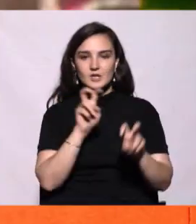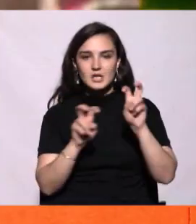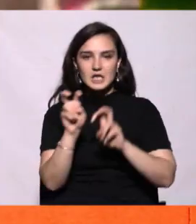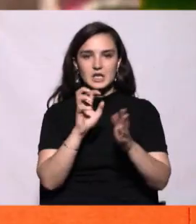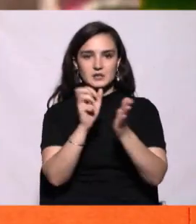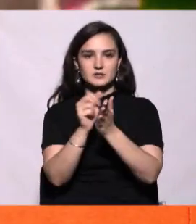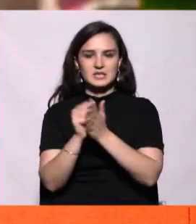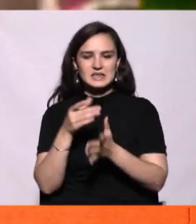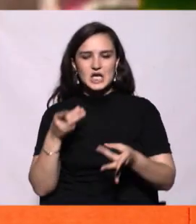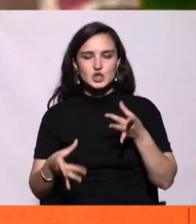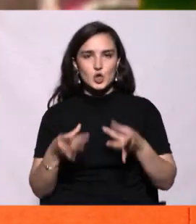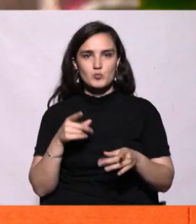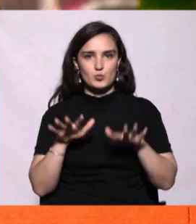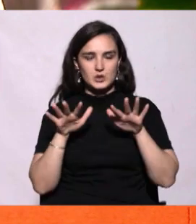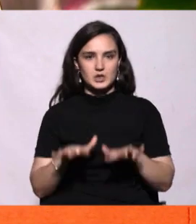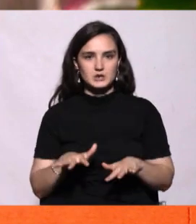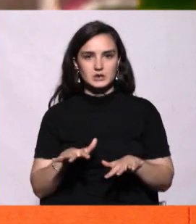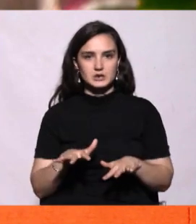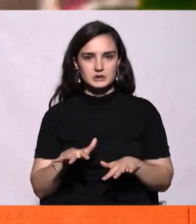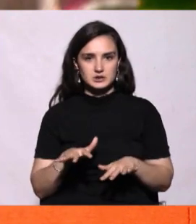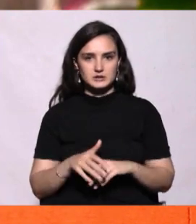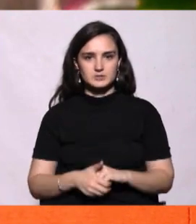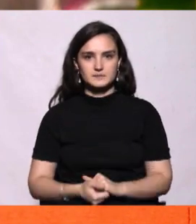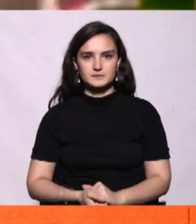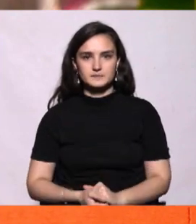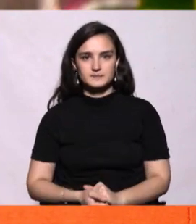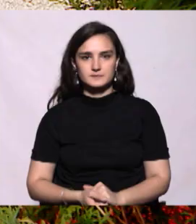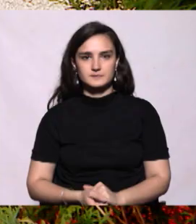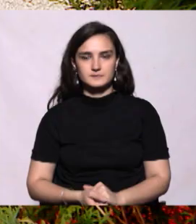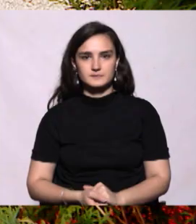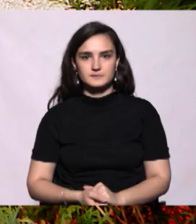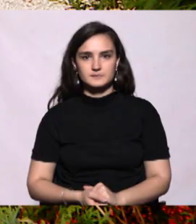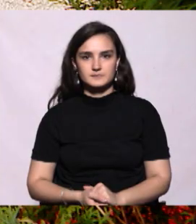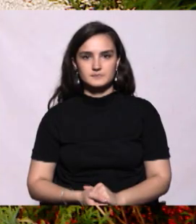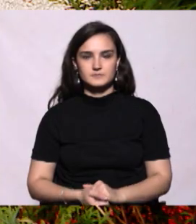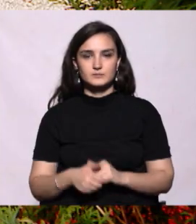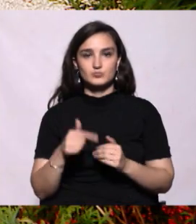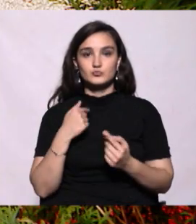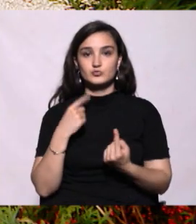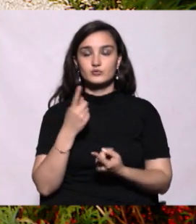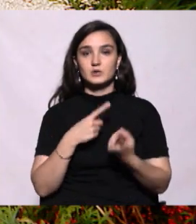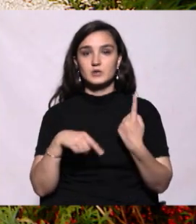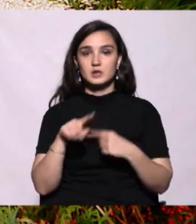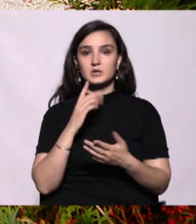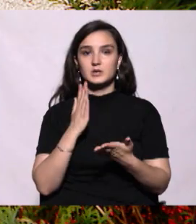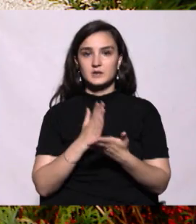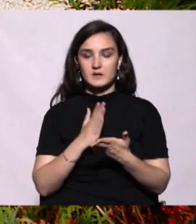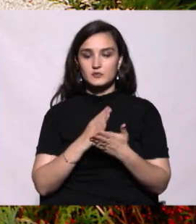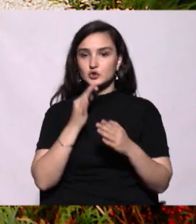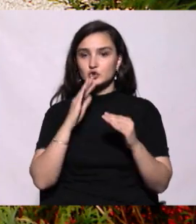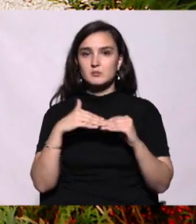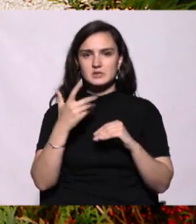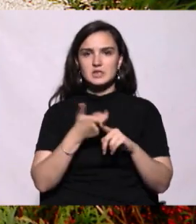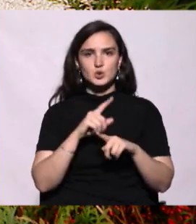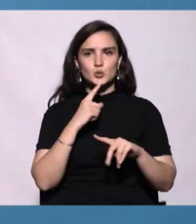Yes, დაჭაობებული ადგილი. სამონადირეო ნაკრძალი. We have murderer next. It's a